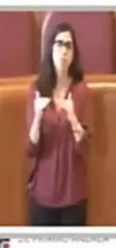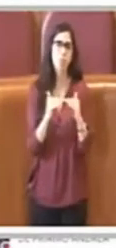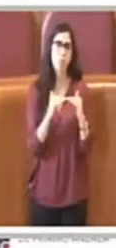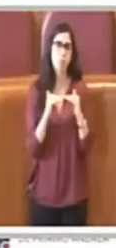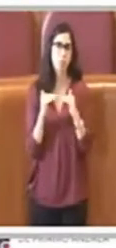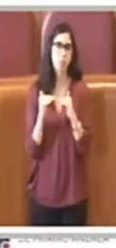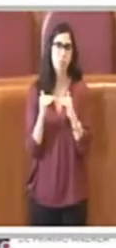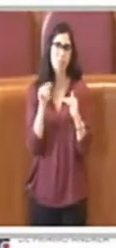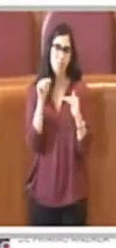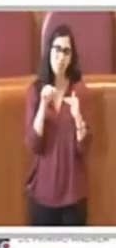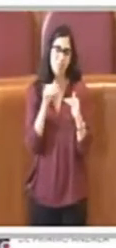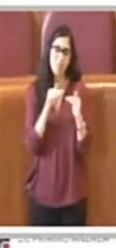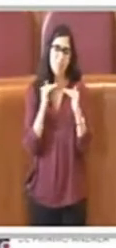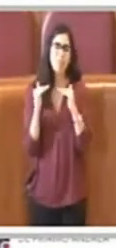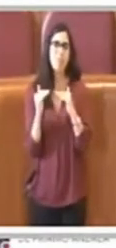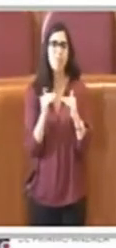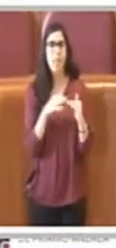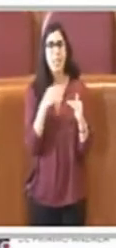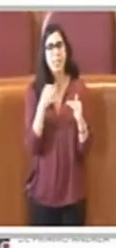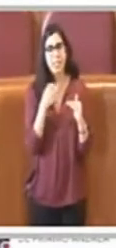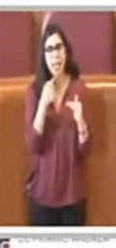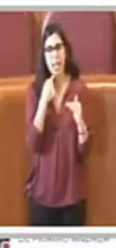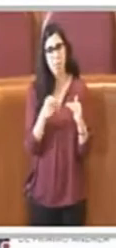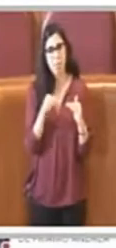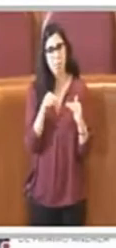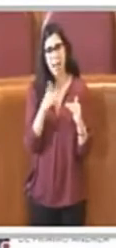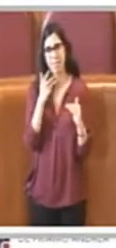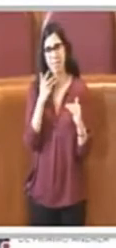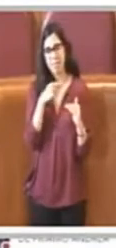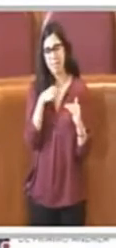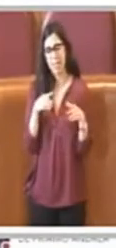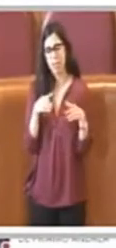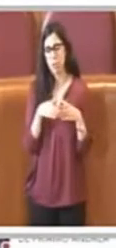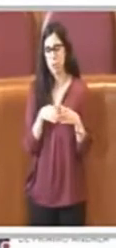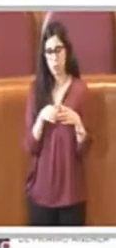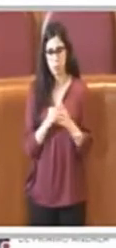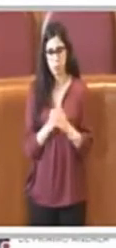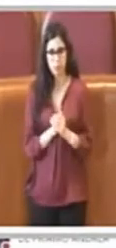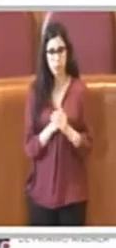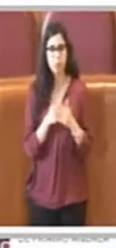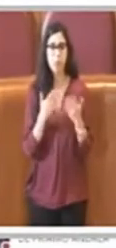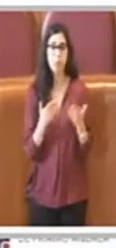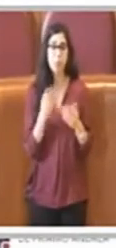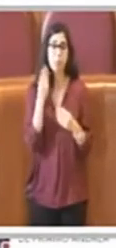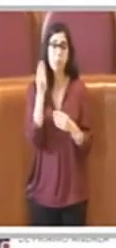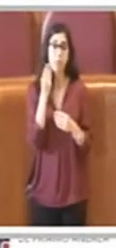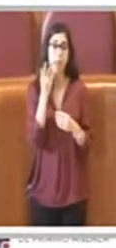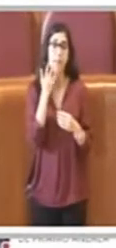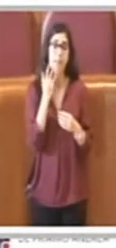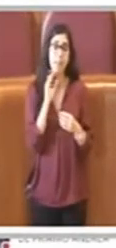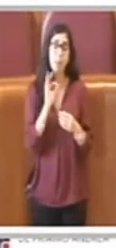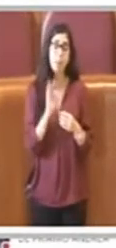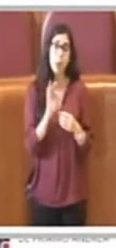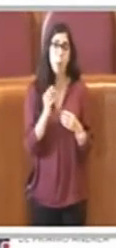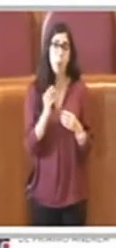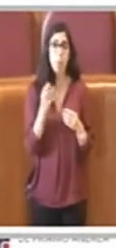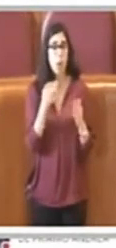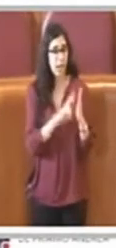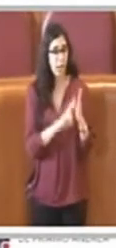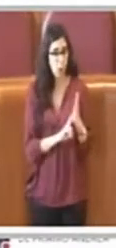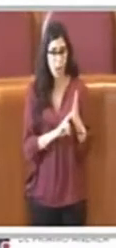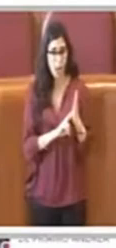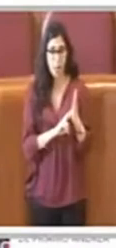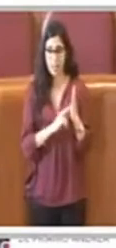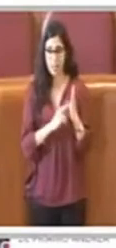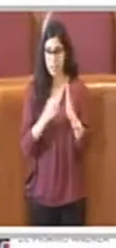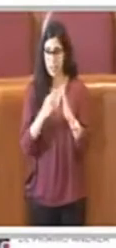volte, a cui più volte abbiamo detto che ci ispiriamo. L'idea quindi è quella di ricalcare il regolamento cittadino con delle eccezioni,